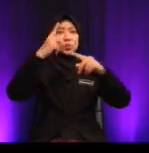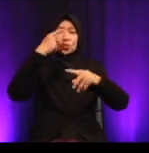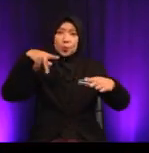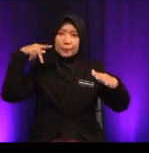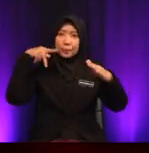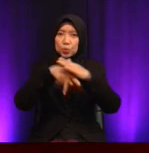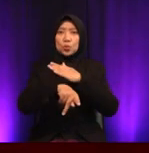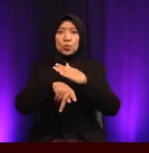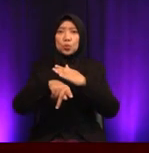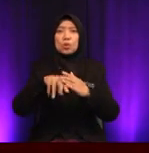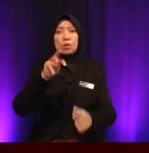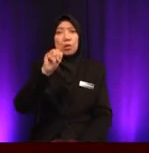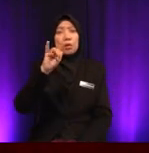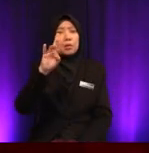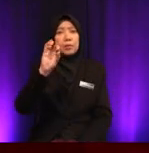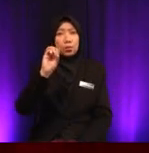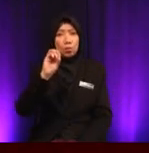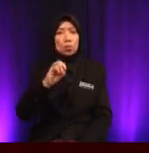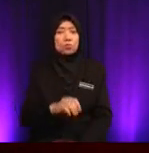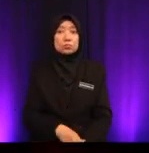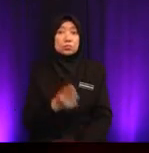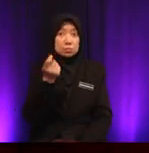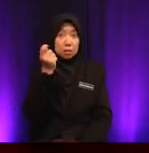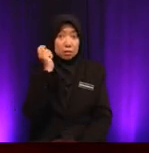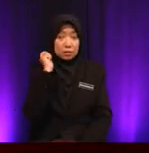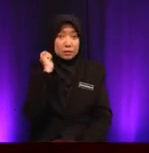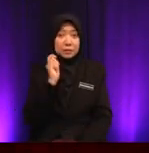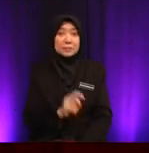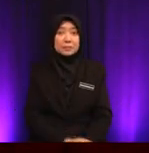mikroorganisme tidak bunuh mikroorganisme yaitu